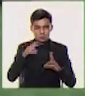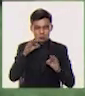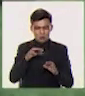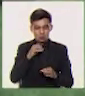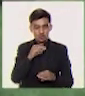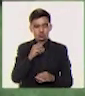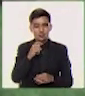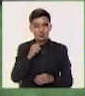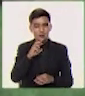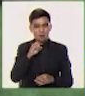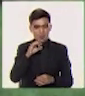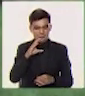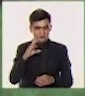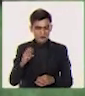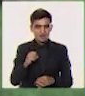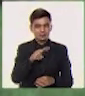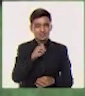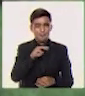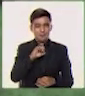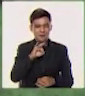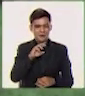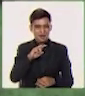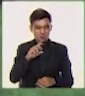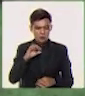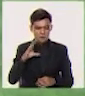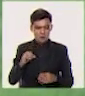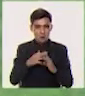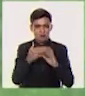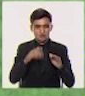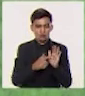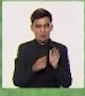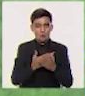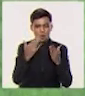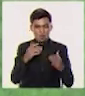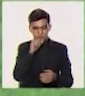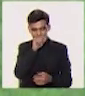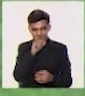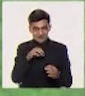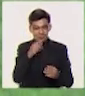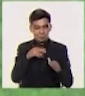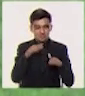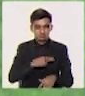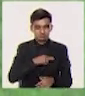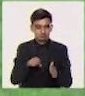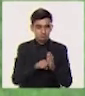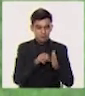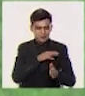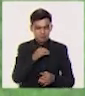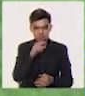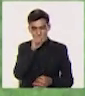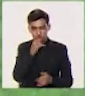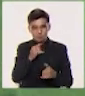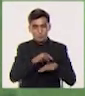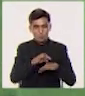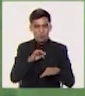Чернобаевка, Тимирязева ауылдарында тіркелген. Онда 700-ге тарта қорадағы құс қырылыпты. Қазіргі күні ауырған тауық, қаз